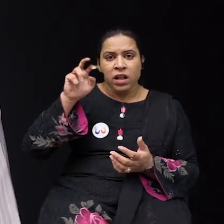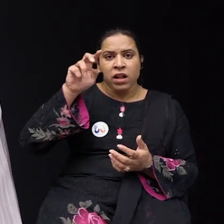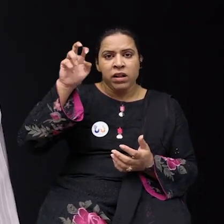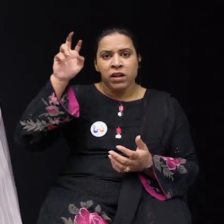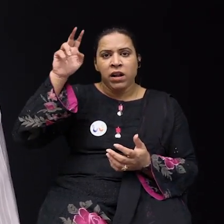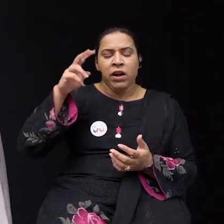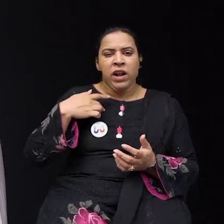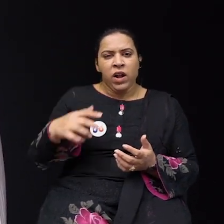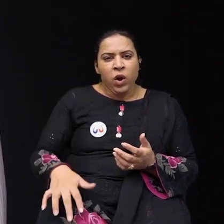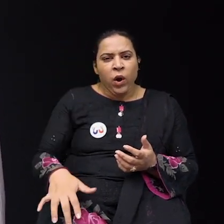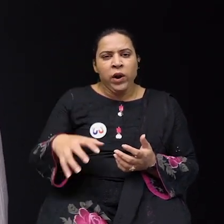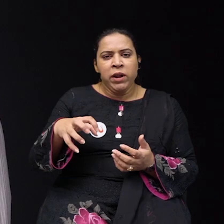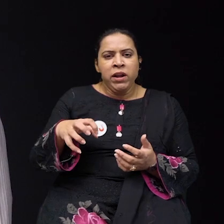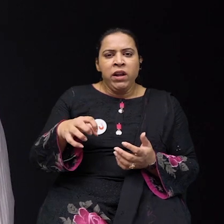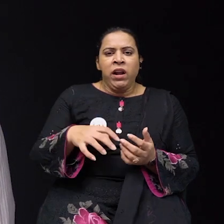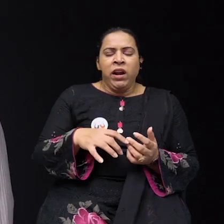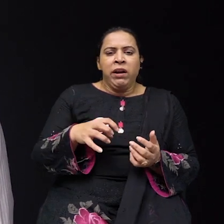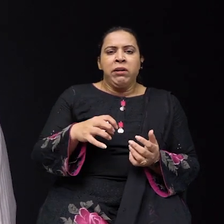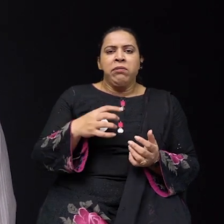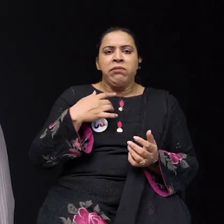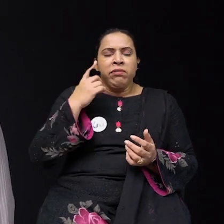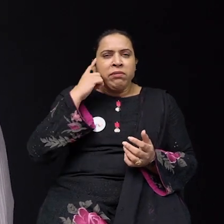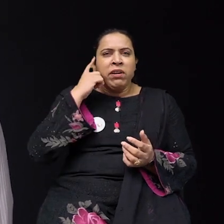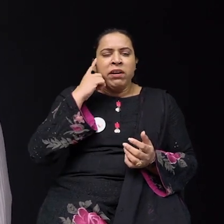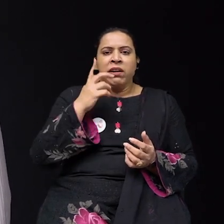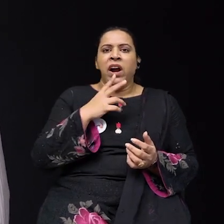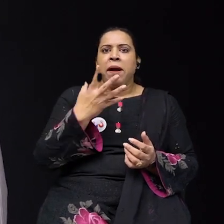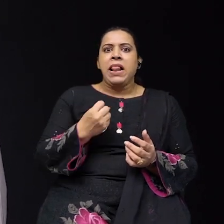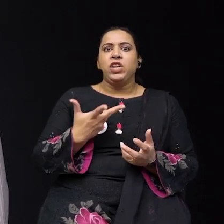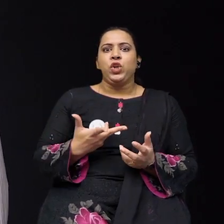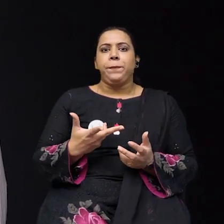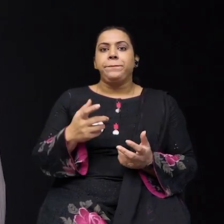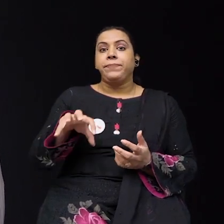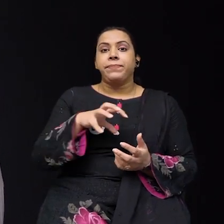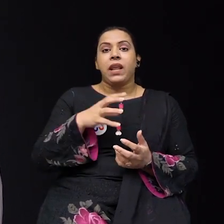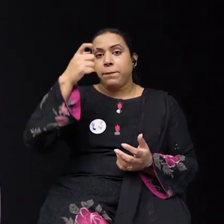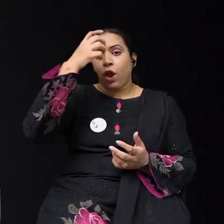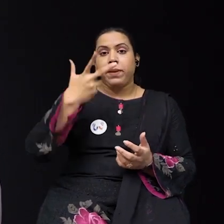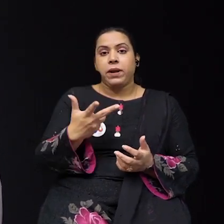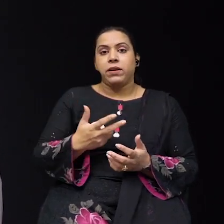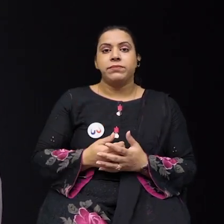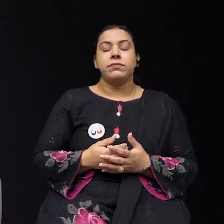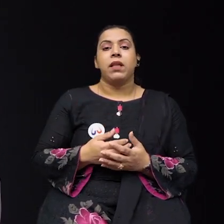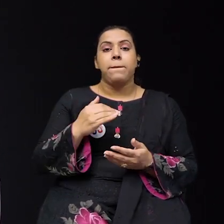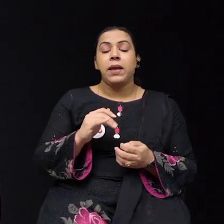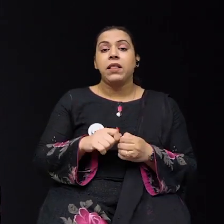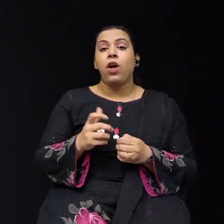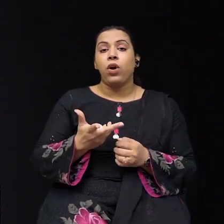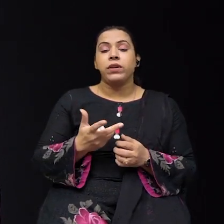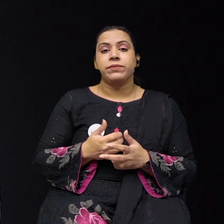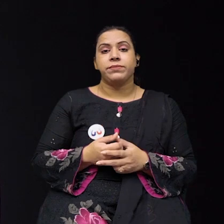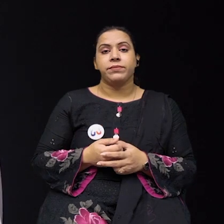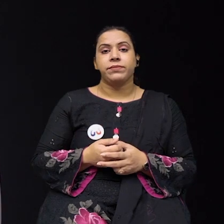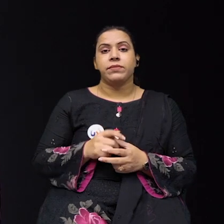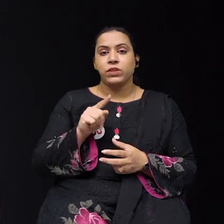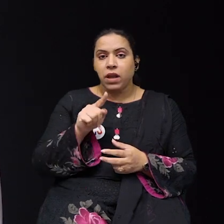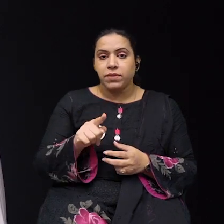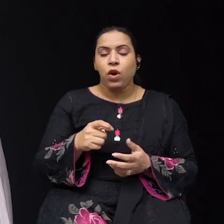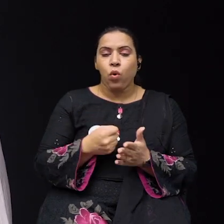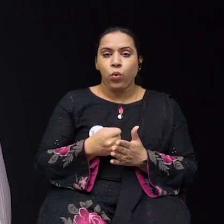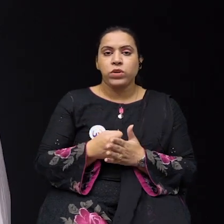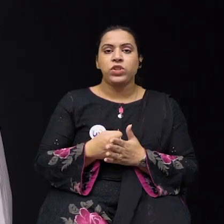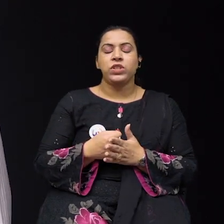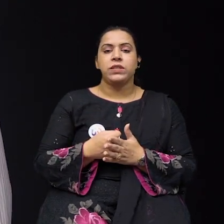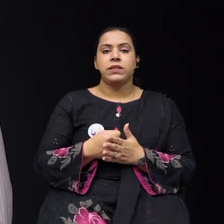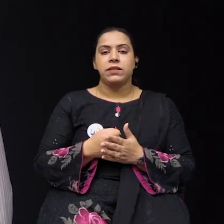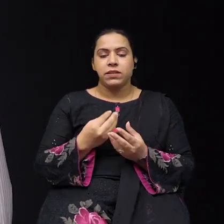ہوتی ہے، آپ ایک گوڈوں میں تکلیف ہوتی ہے، تو آپ کو ایک قسم کی وارننگ ملنا شروع ہو جاتی ہے کہاں کہاں پرابلمز آپ کے لیے پیدا ہو رہی ہیں. سو آپ